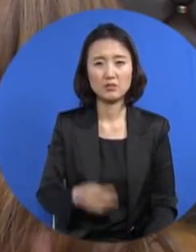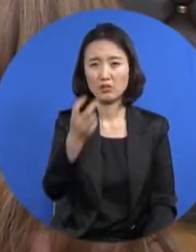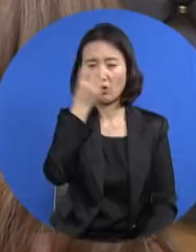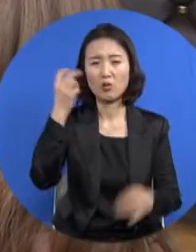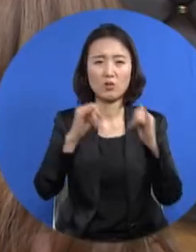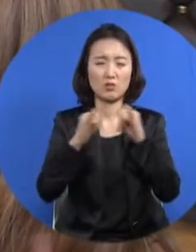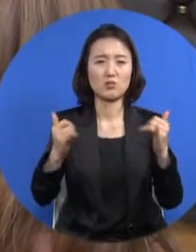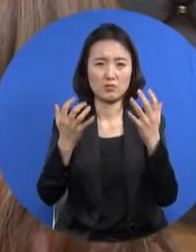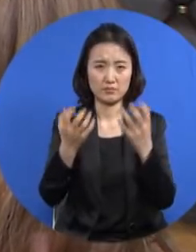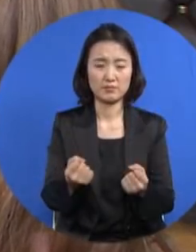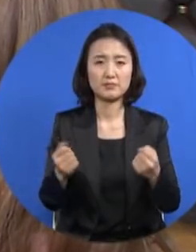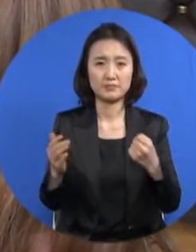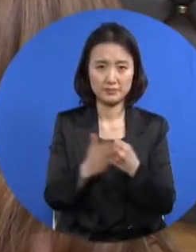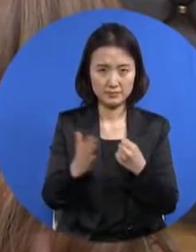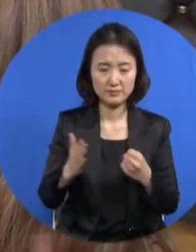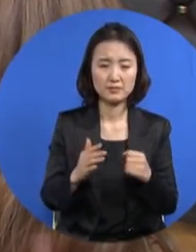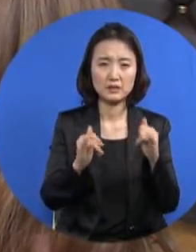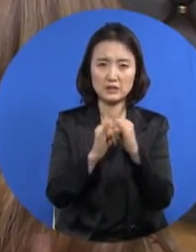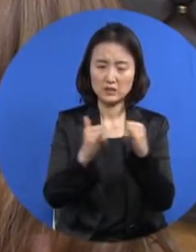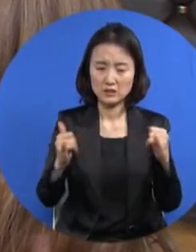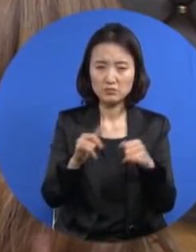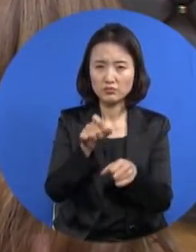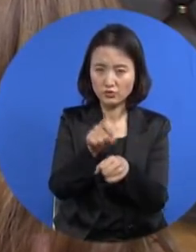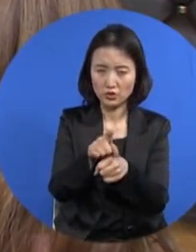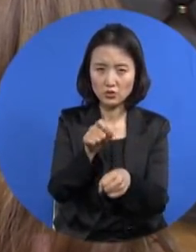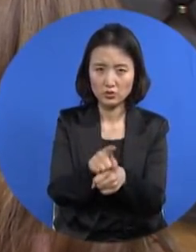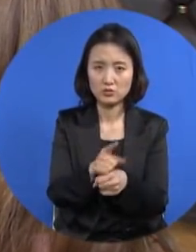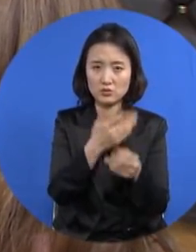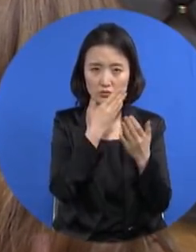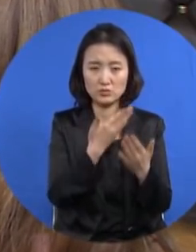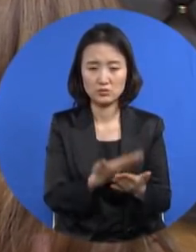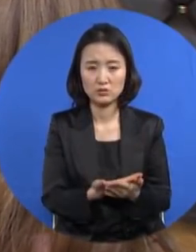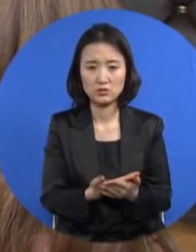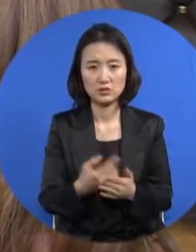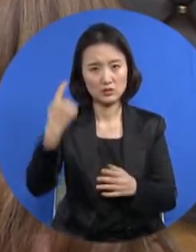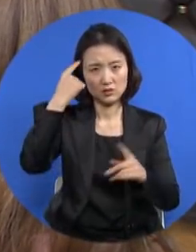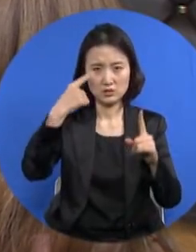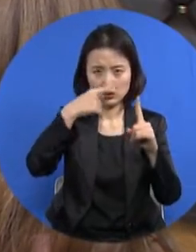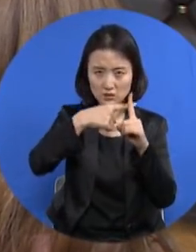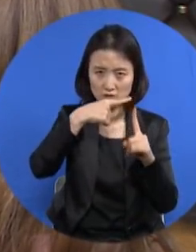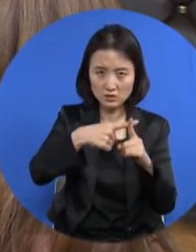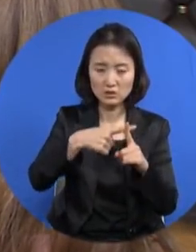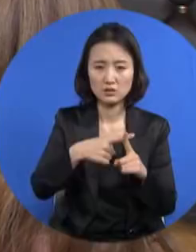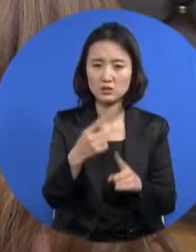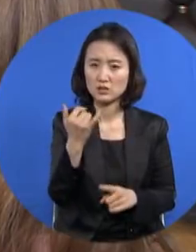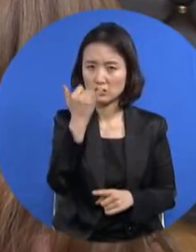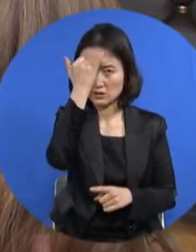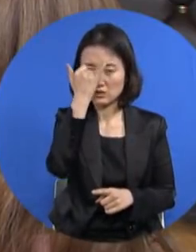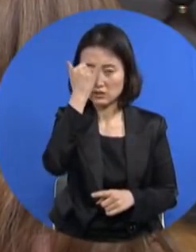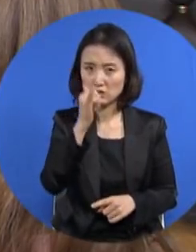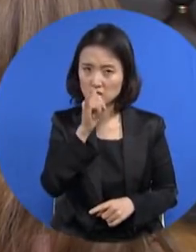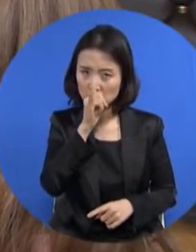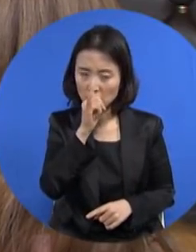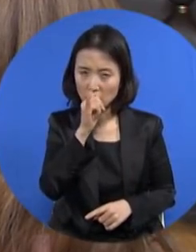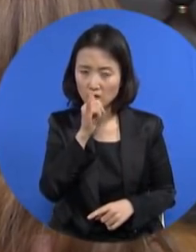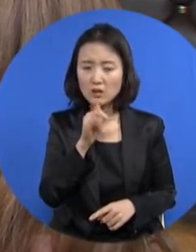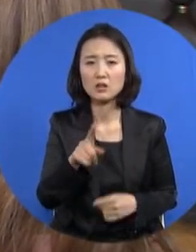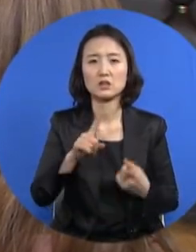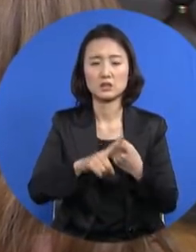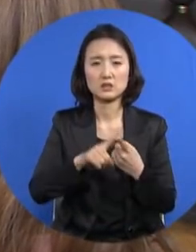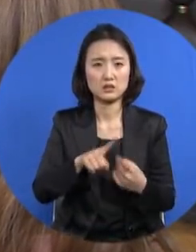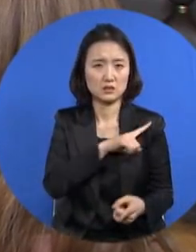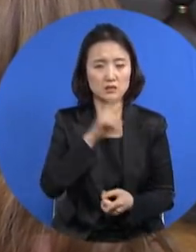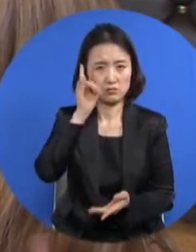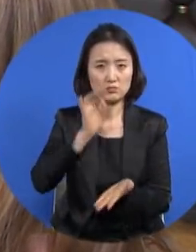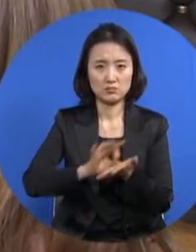때문에 인성 위주로 뽑아요. 제가 보는 건 얼마나 긍정적이고 얼마나 예절이 바르고 그런 것들을 이제 가장